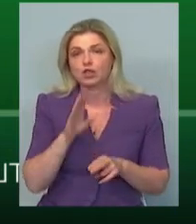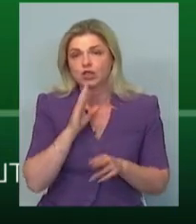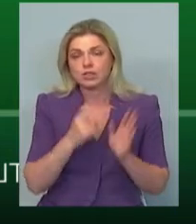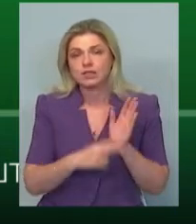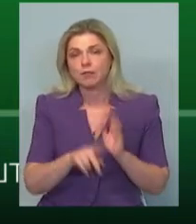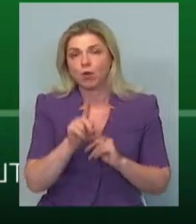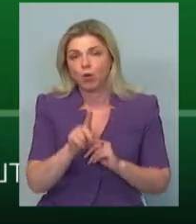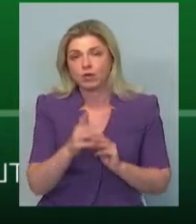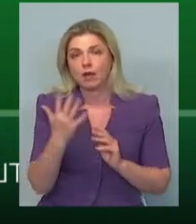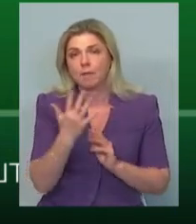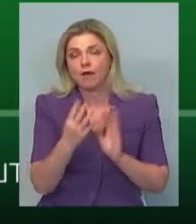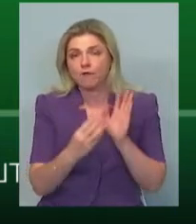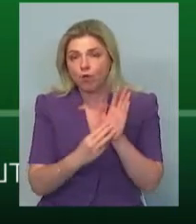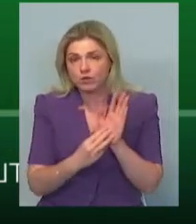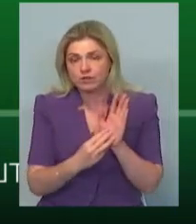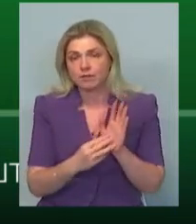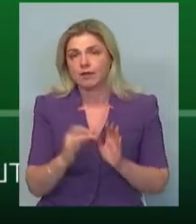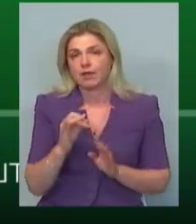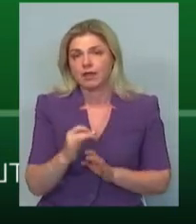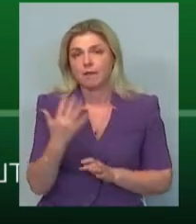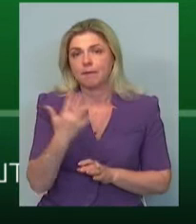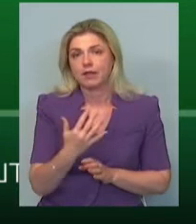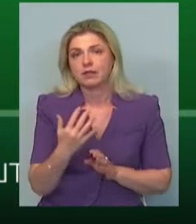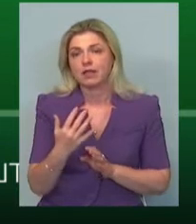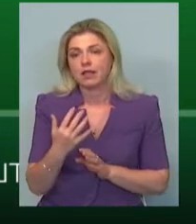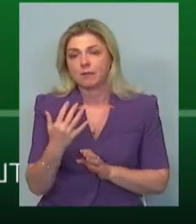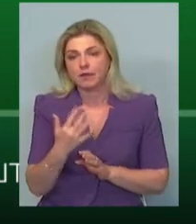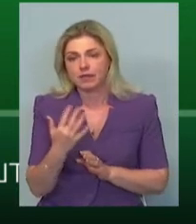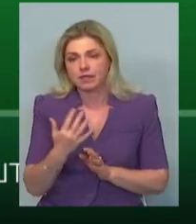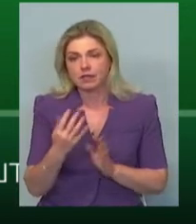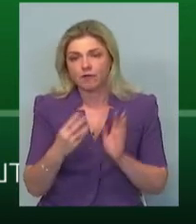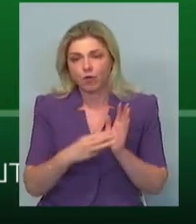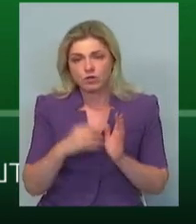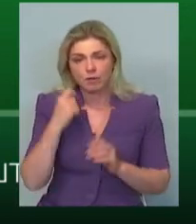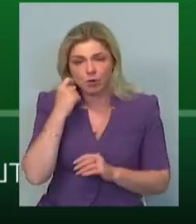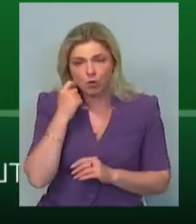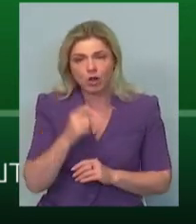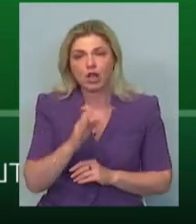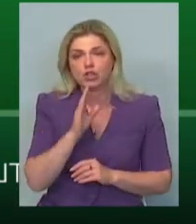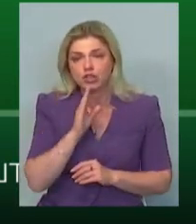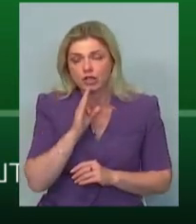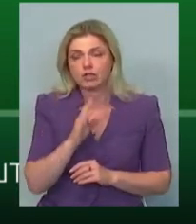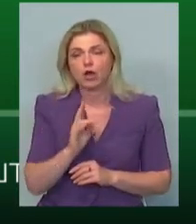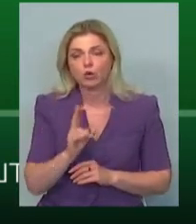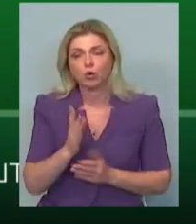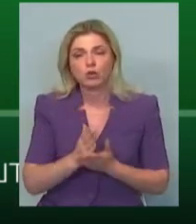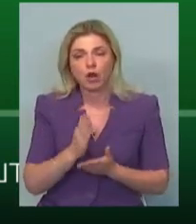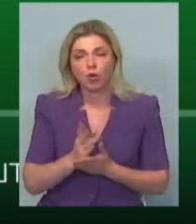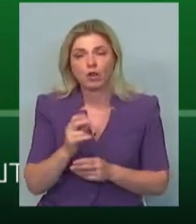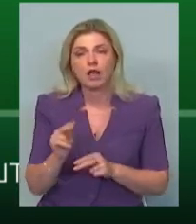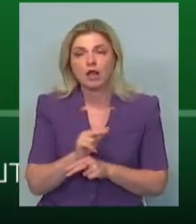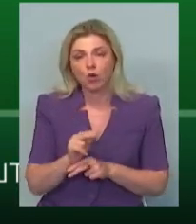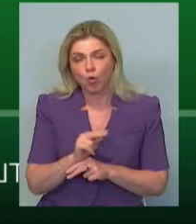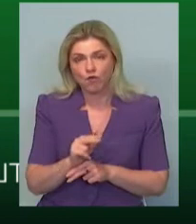71, 58 та 58 років. Друга жінка, якій 58, знаходиться на лікуванні в